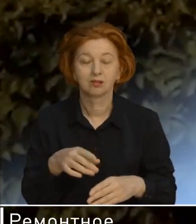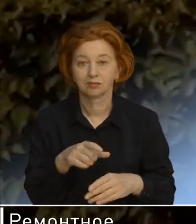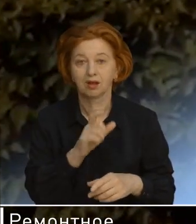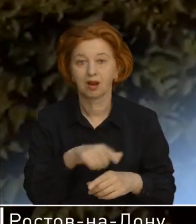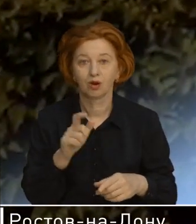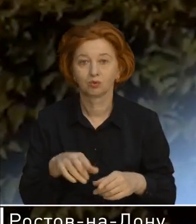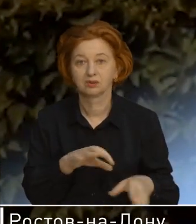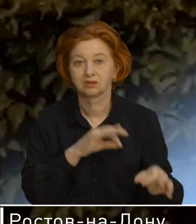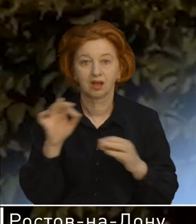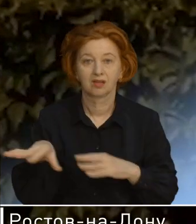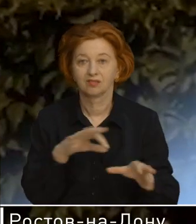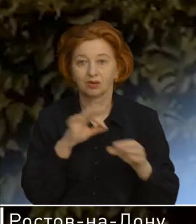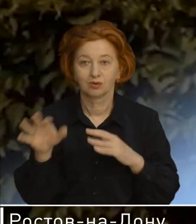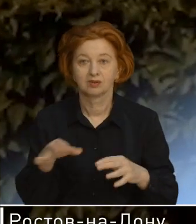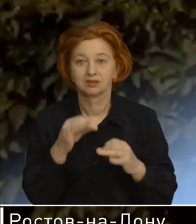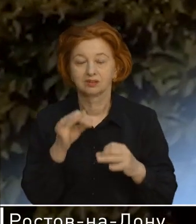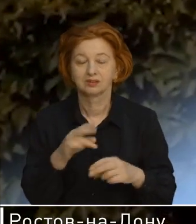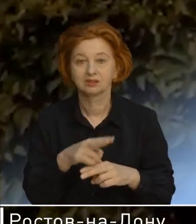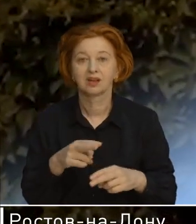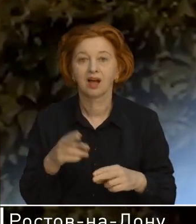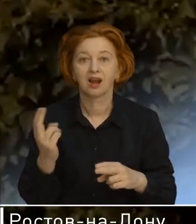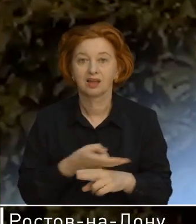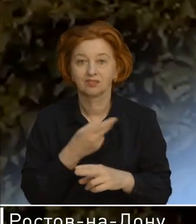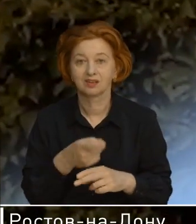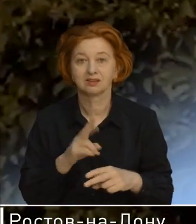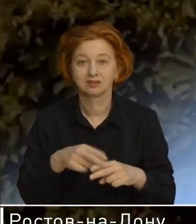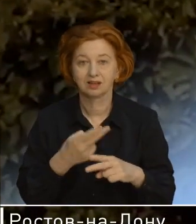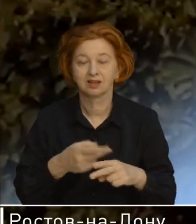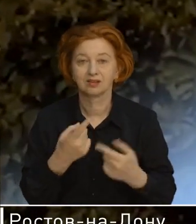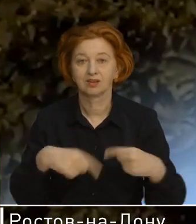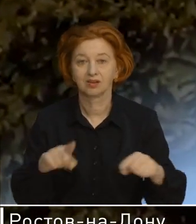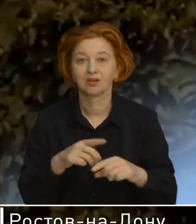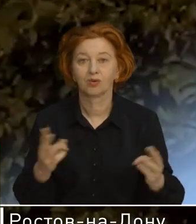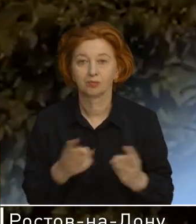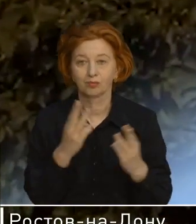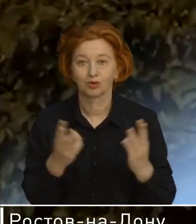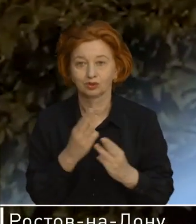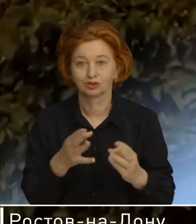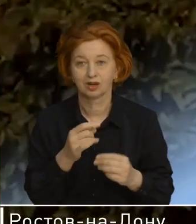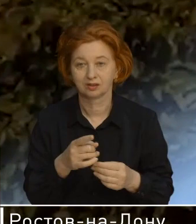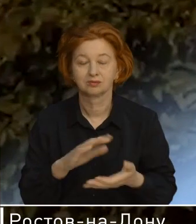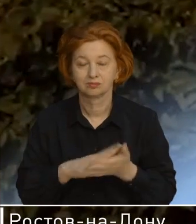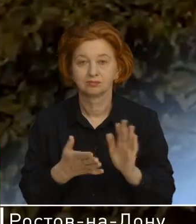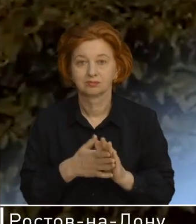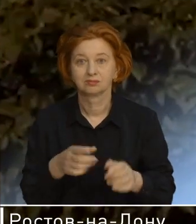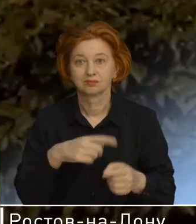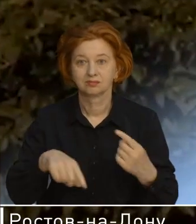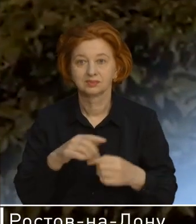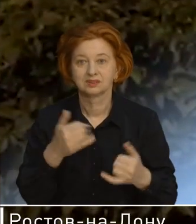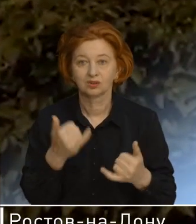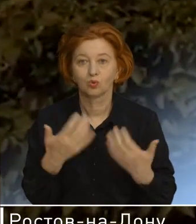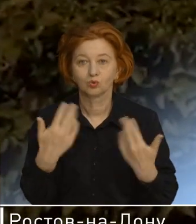Работать можно только через чердачные перекрытия. Из-за угрозы обрушения кровли жильца было выведено в безопасное расстояние. В настоящий